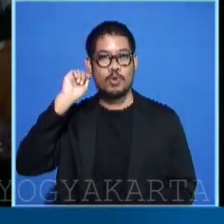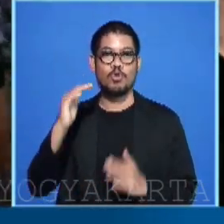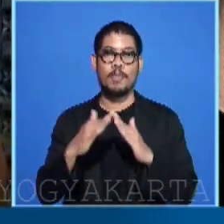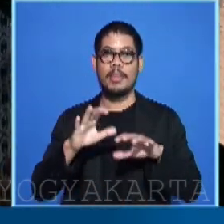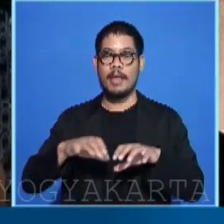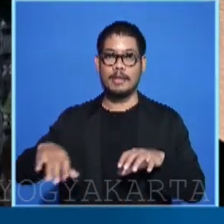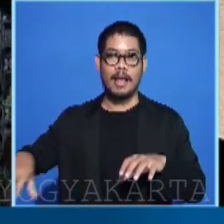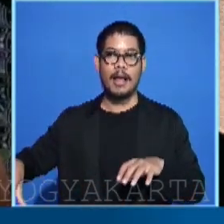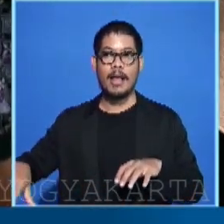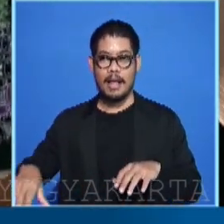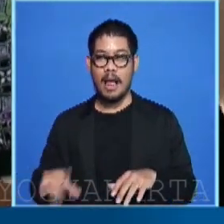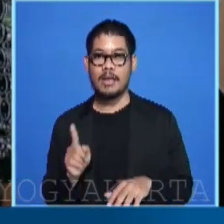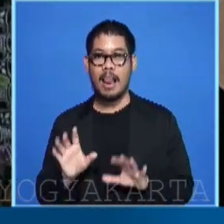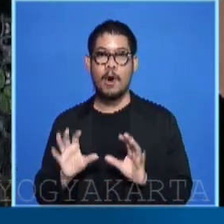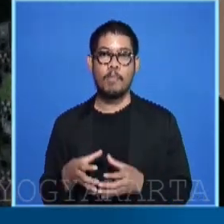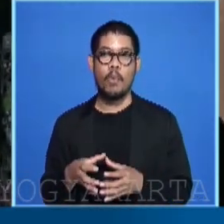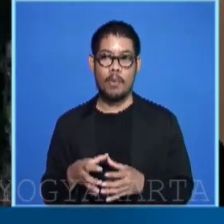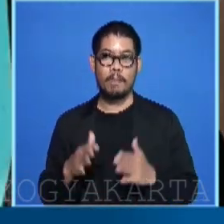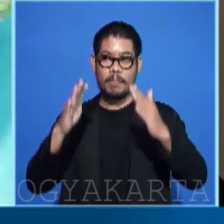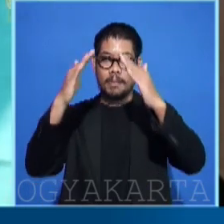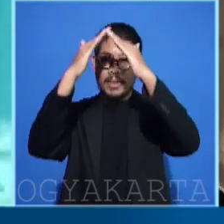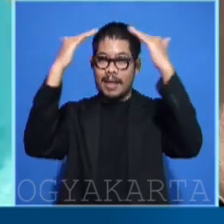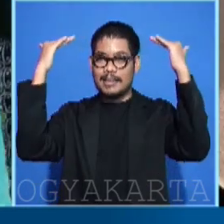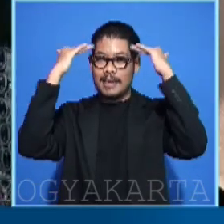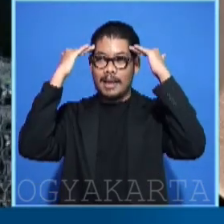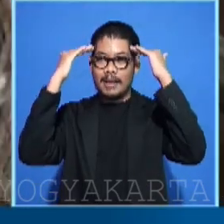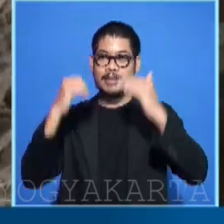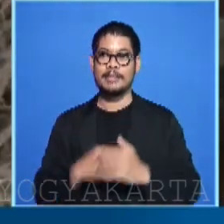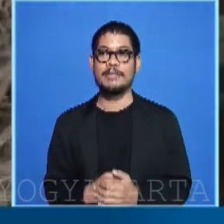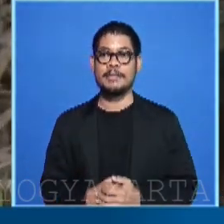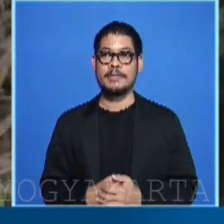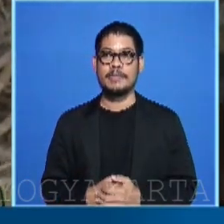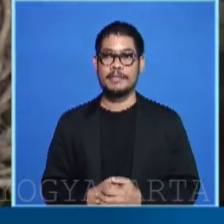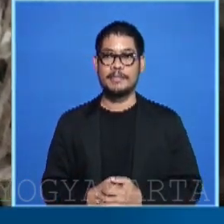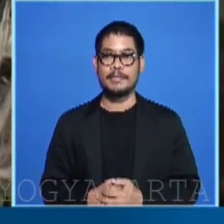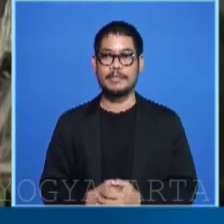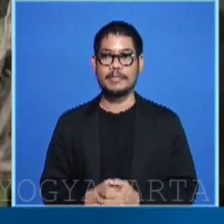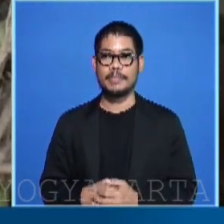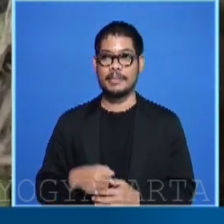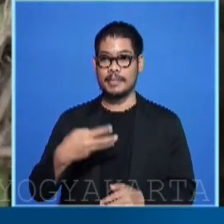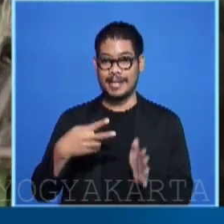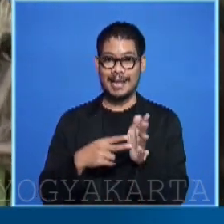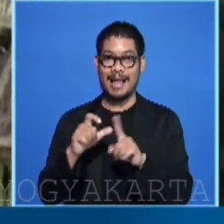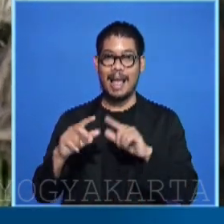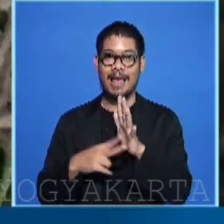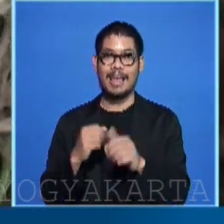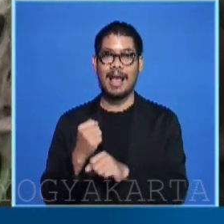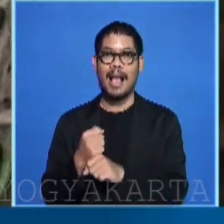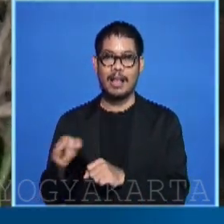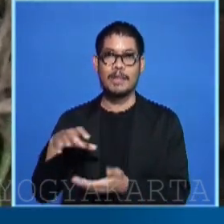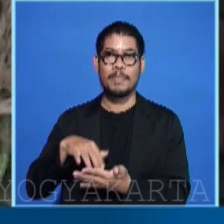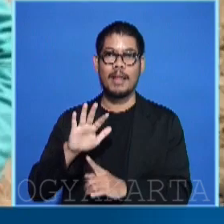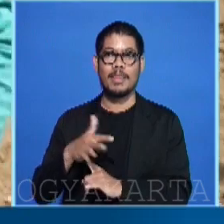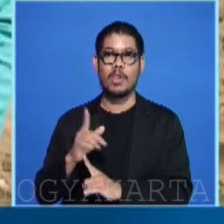dalam kelompok wanita tani kenangan Dusun Sutopadan, Kelurahan Ngesti Harjo, Kapenewon, Kasihan, Bantul ini, yang